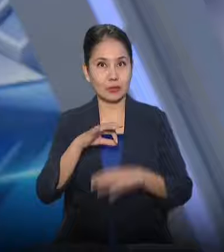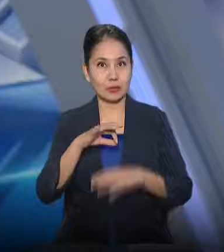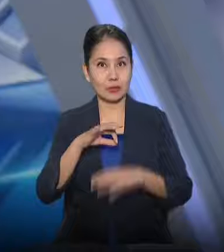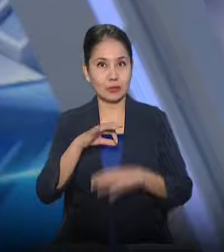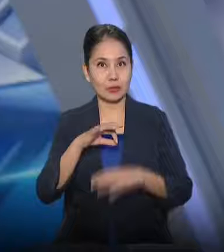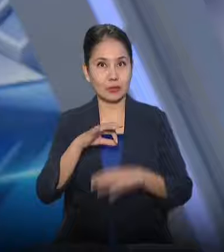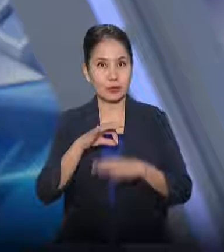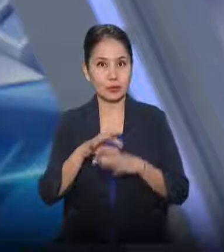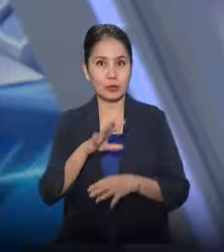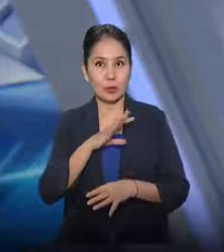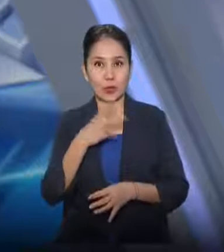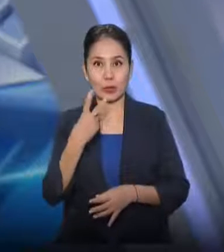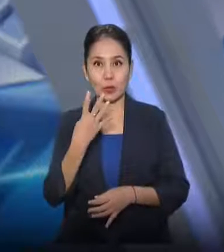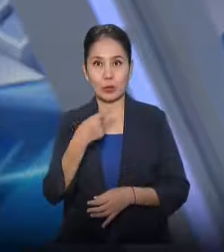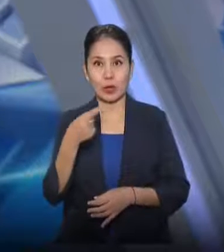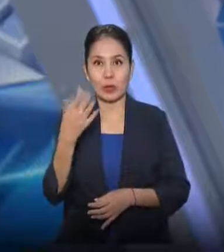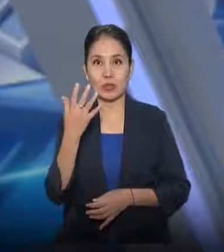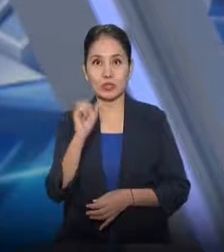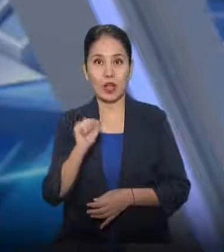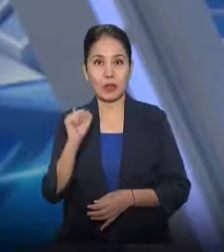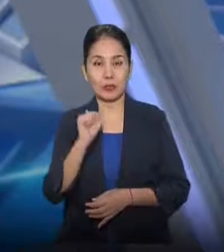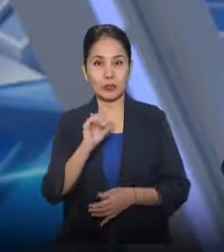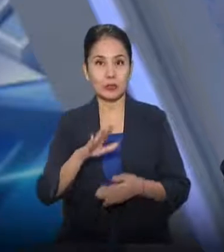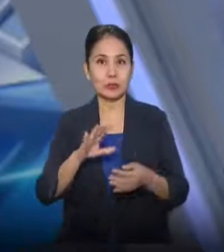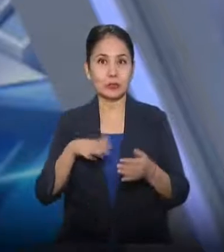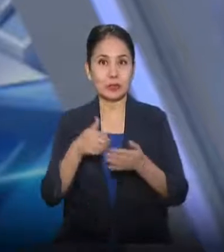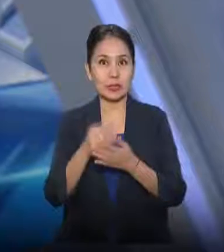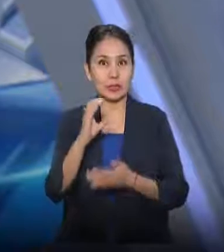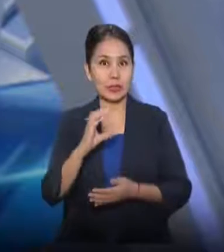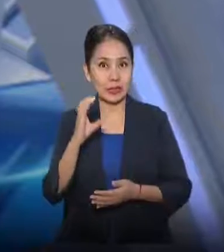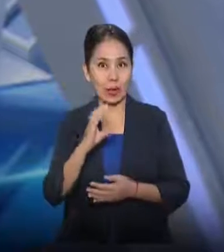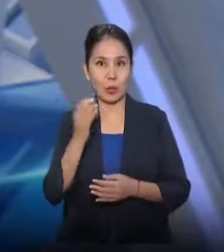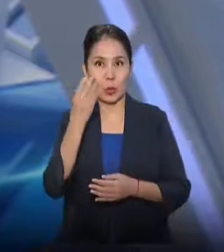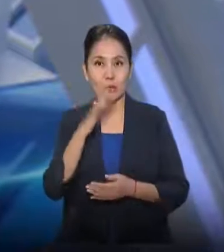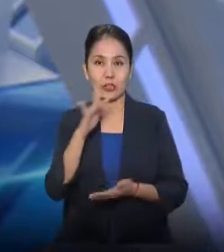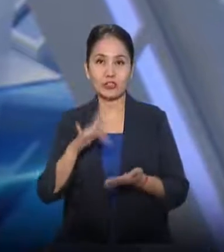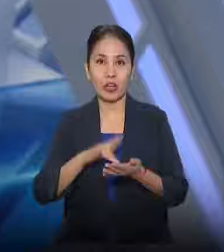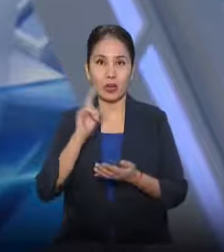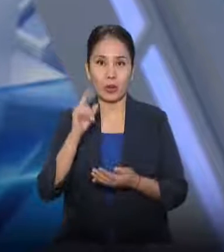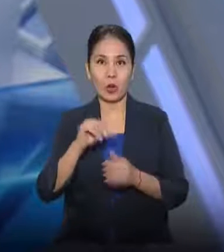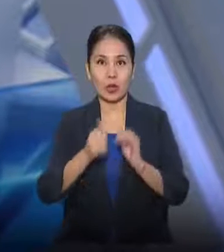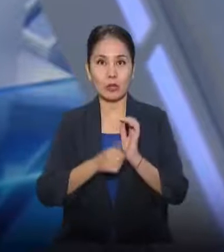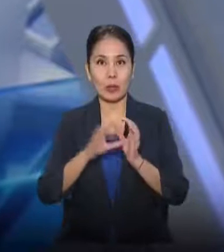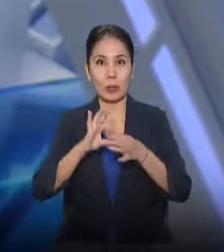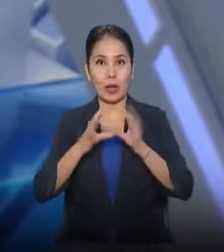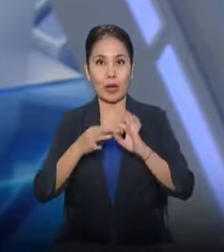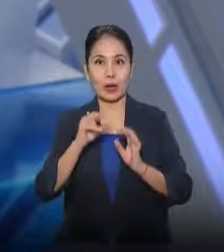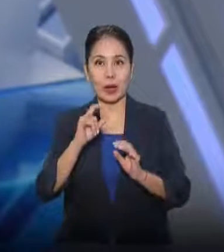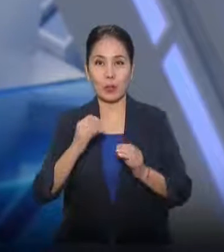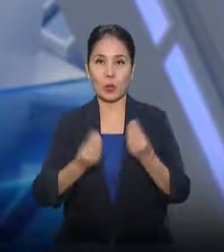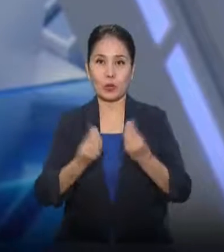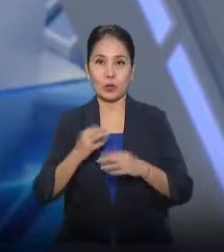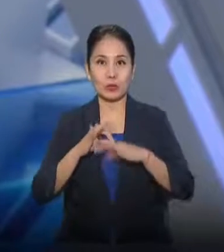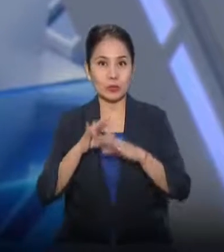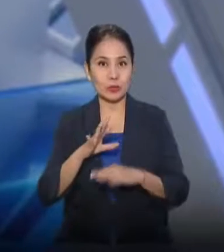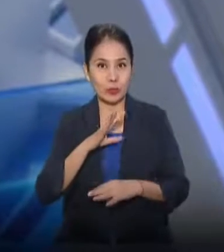Xabaringiz bor, 24-avgustdan 5-sentyabrgacha Yaponiya poytaxti Tokio shahri 16-yozgi Paralimpiya o'yinlariga mezbonlik